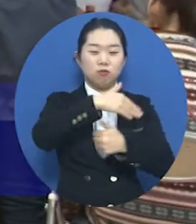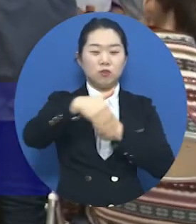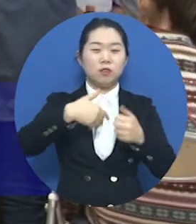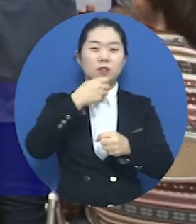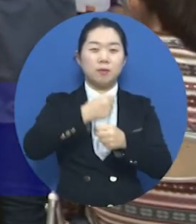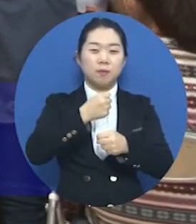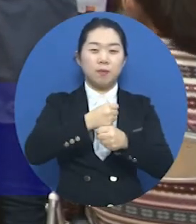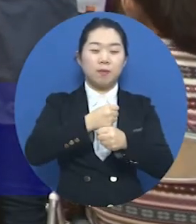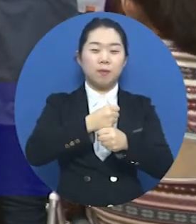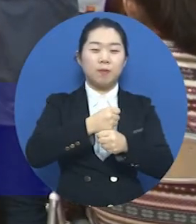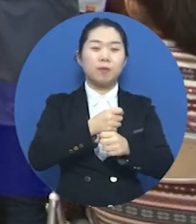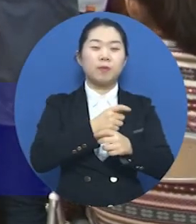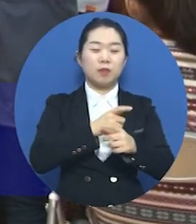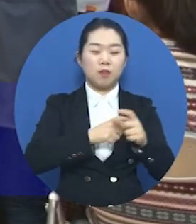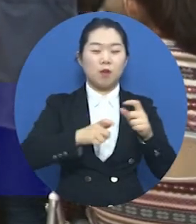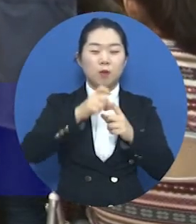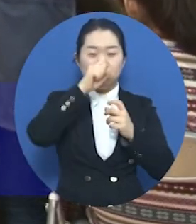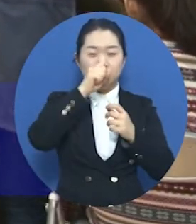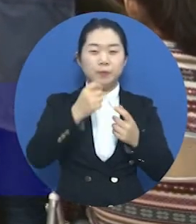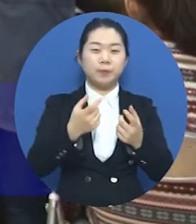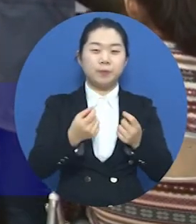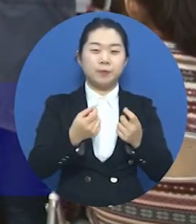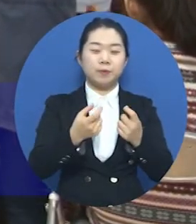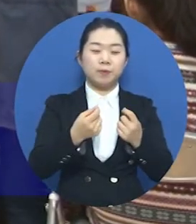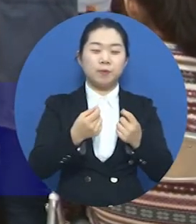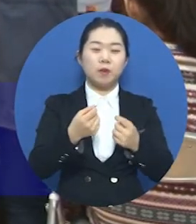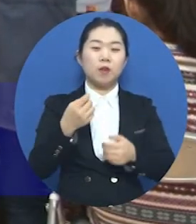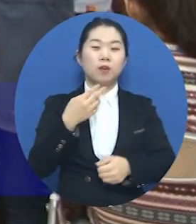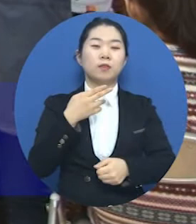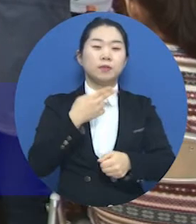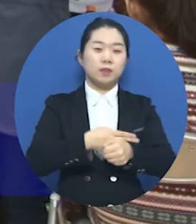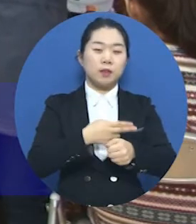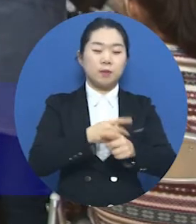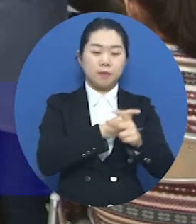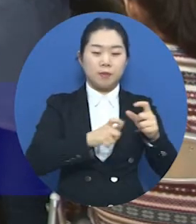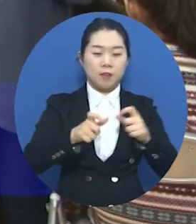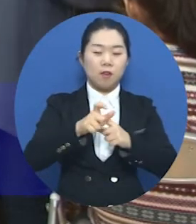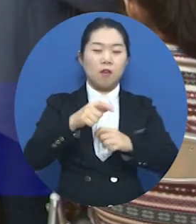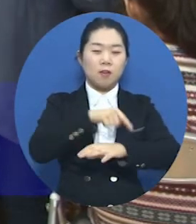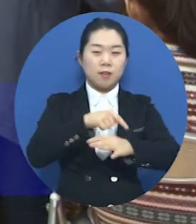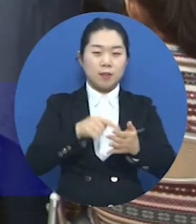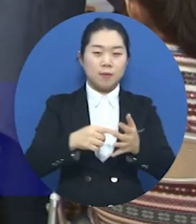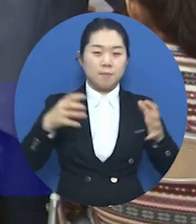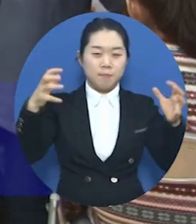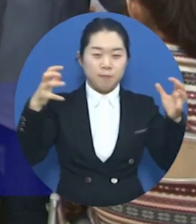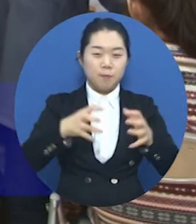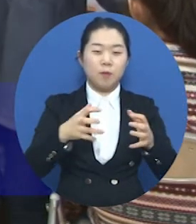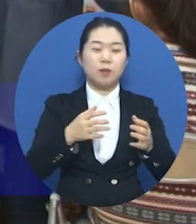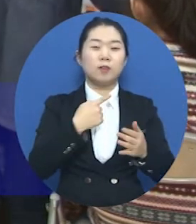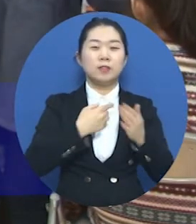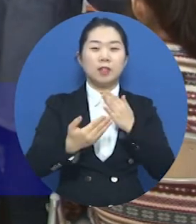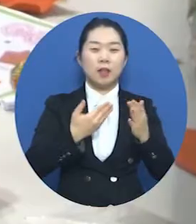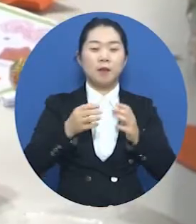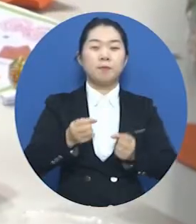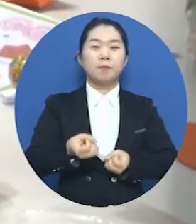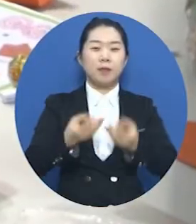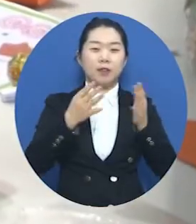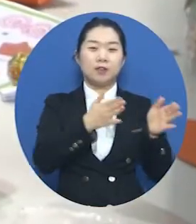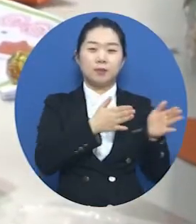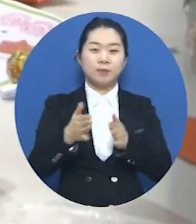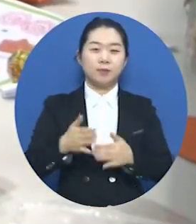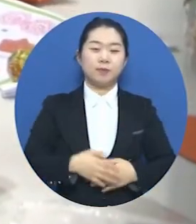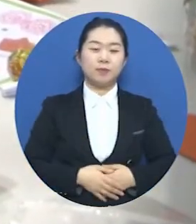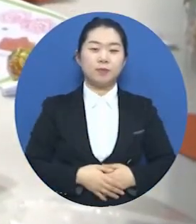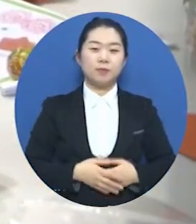분위기가 됐으면 하는 그런 바람으로 우리 선생님들이 열심히 힘을 모아서 체험전을 준비했습니다.